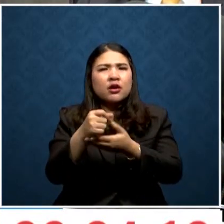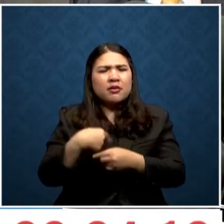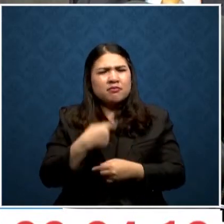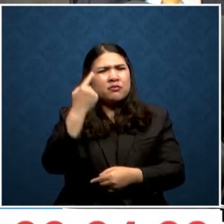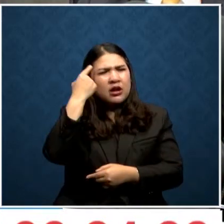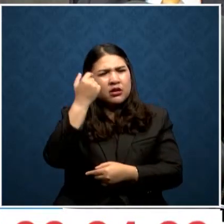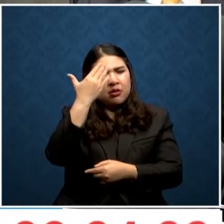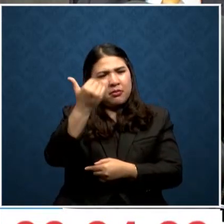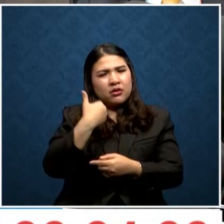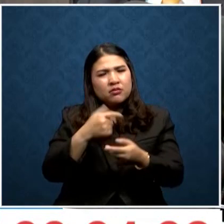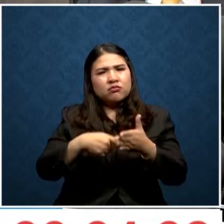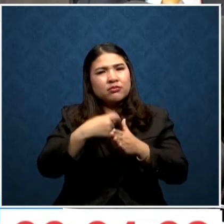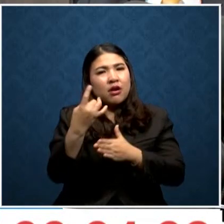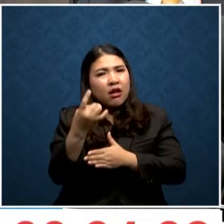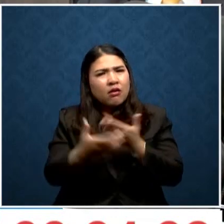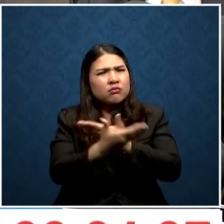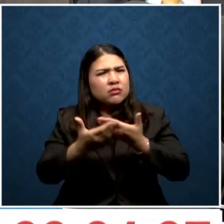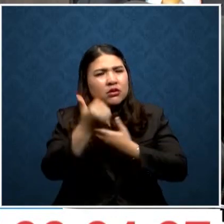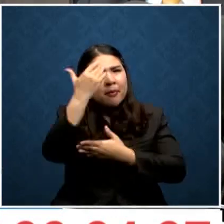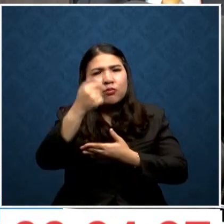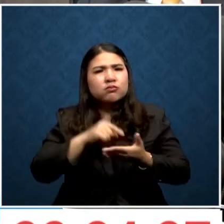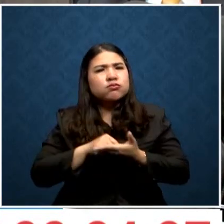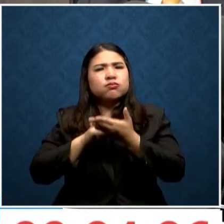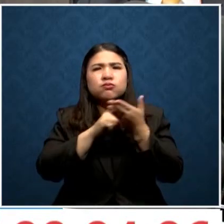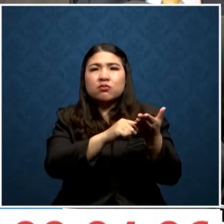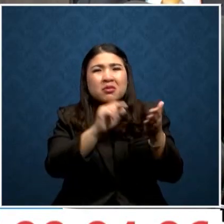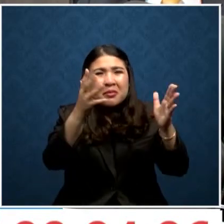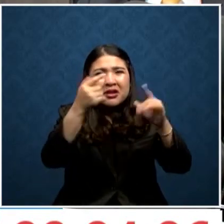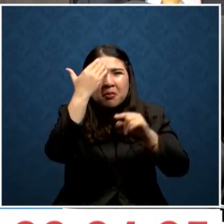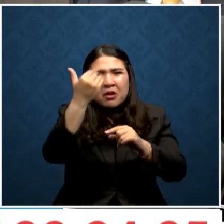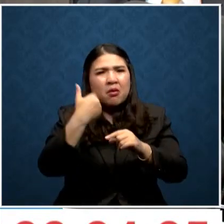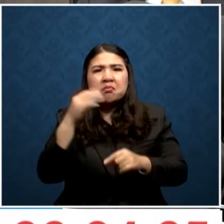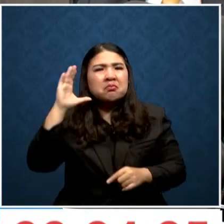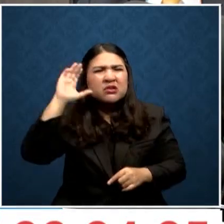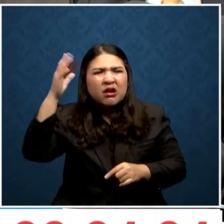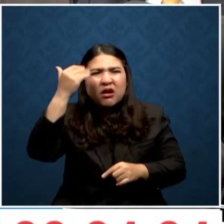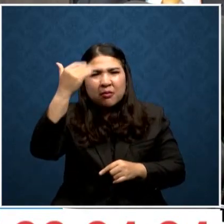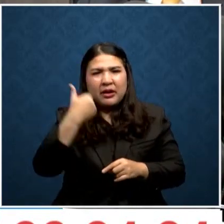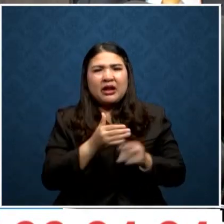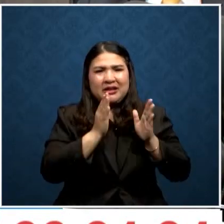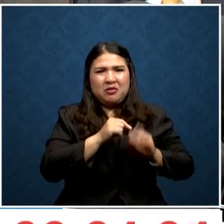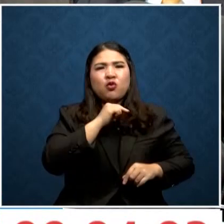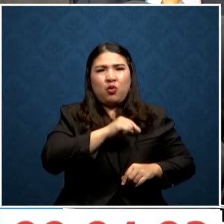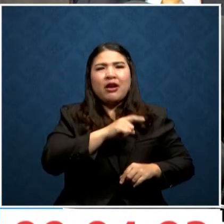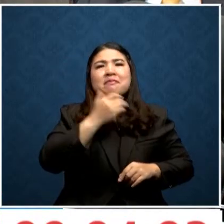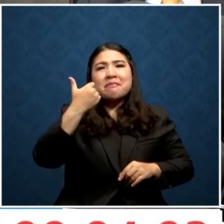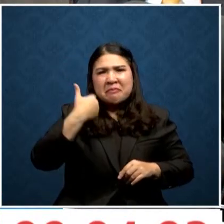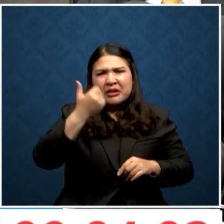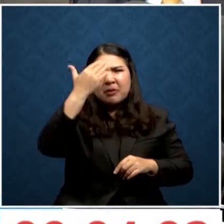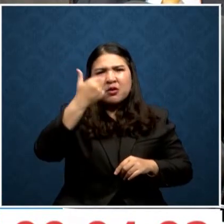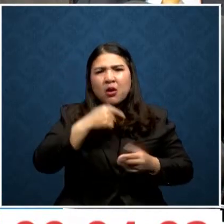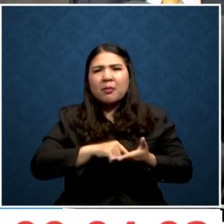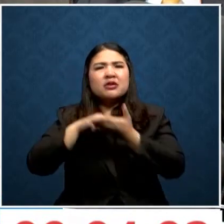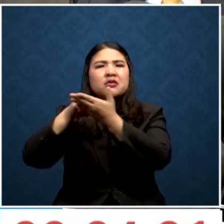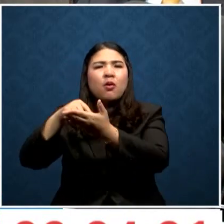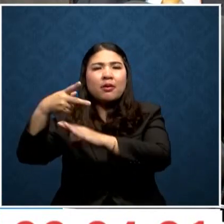ามันเกิดจากสาเหตุอะไรทำไมเขาไม่ไปส่งไม่เชื่อมั่นในเจ้าหน้าที่หรือเปล่านะฮะไปตั้งจุดตรงนั้นแล้วไม่ไปส่งแต่ไปส่งกับท่านประธานและท่านเลขาและ